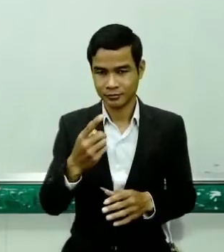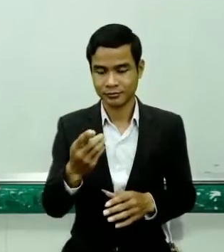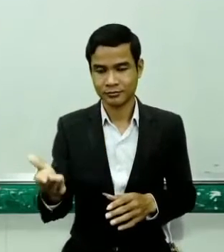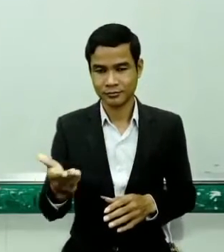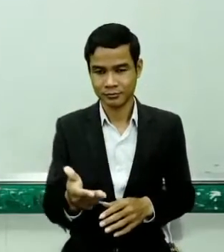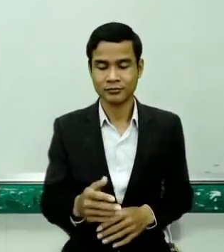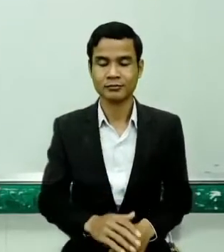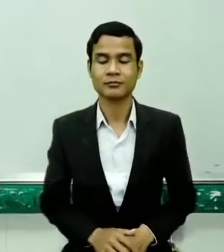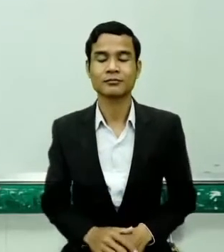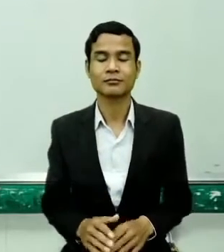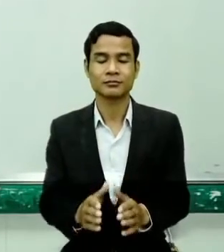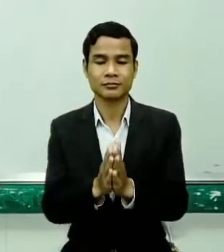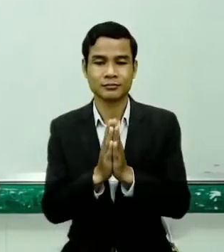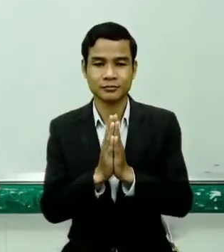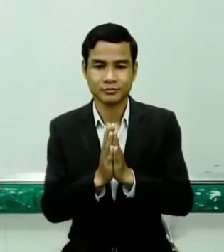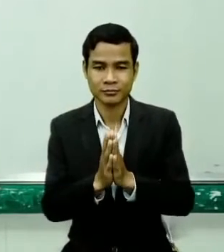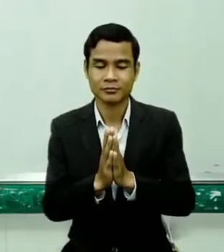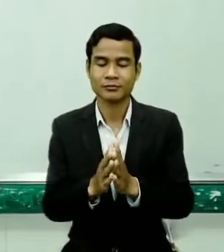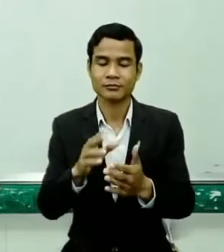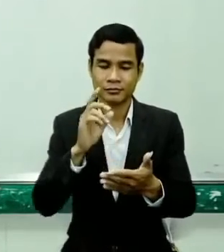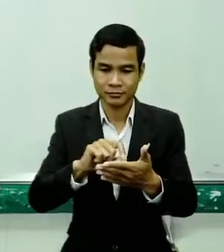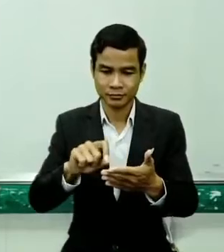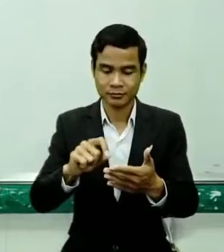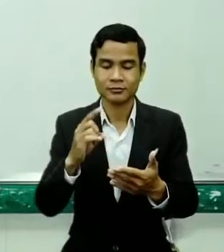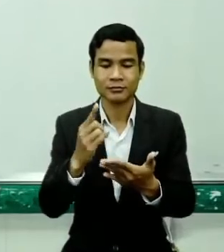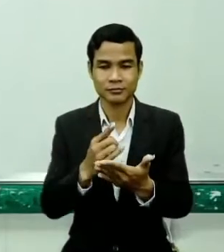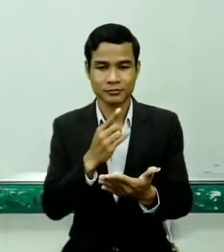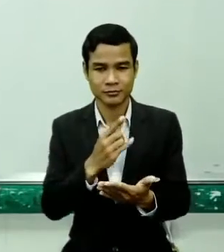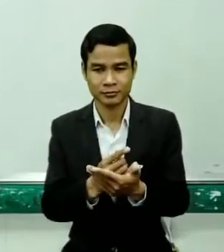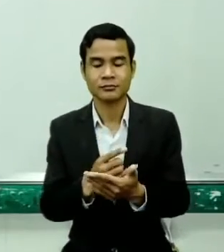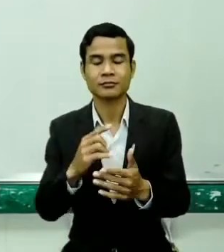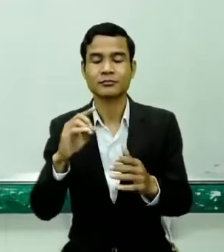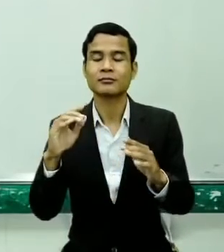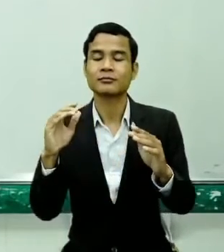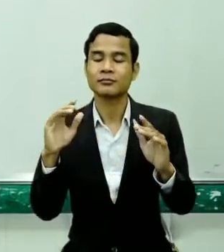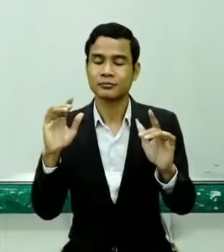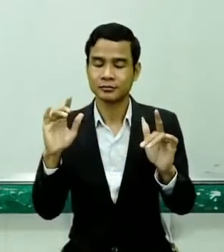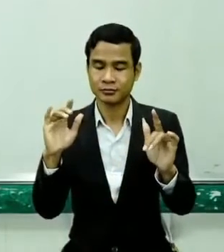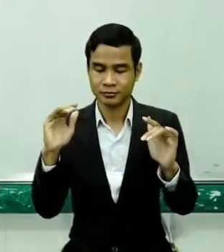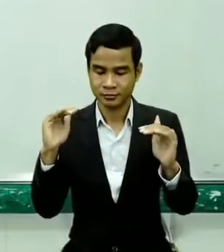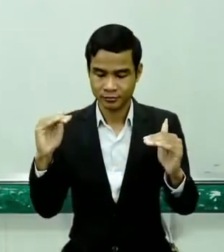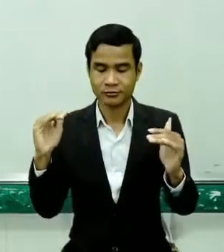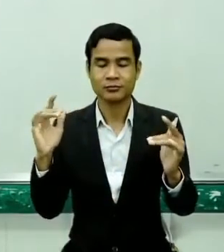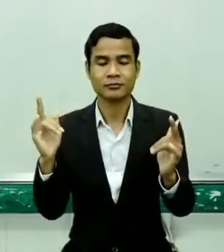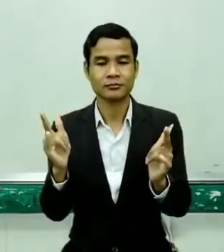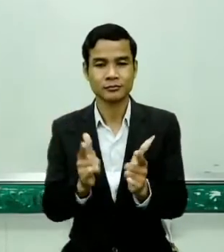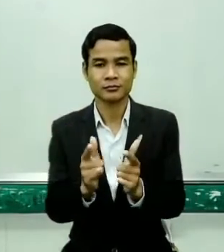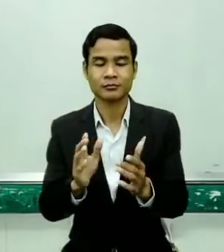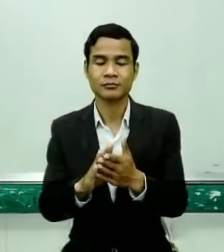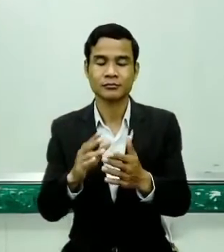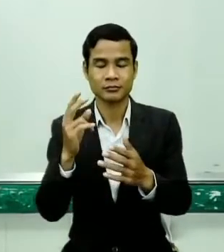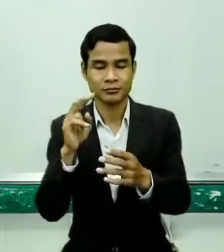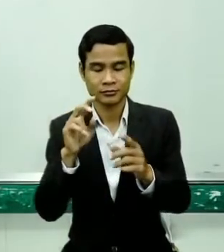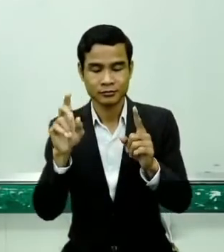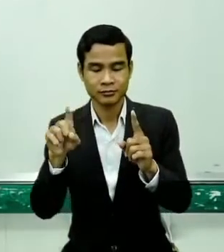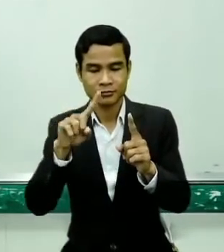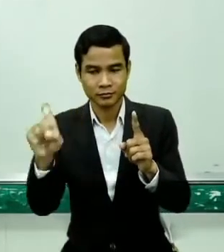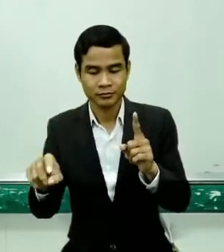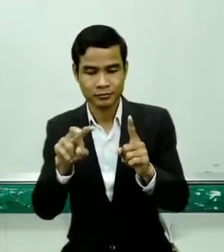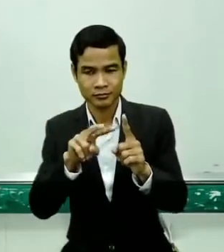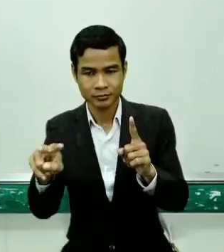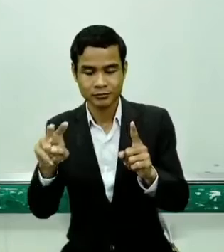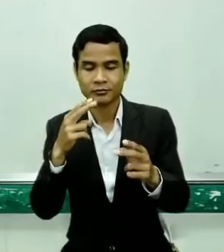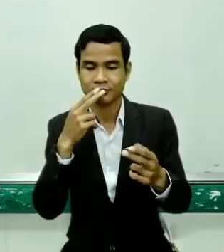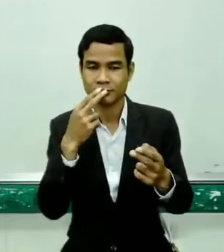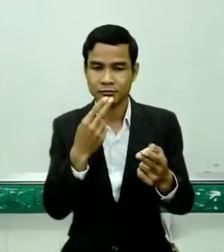chẳng. Cứ xong con xò xê chìm mê riêng sẵn khẹp. Đại con tưng từ lư xâm nua.